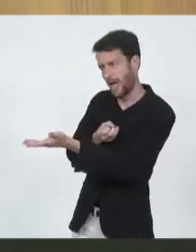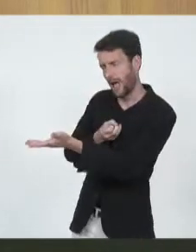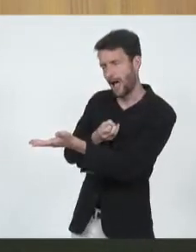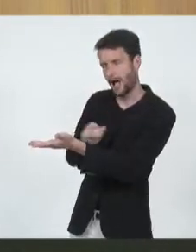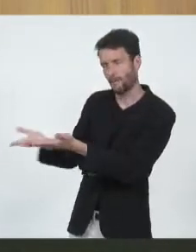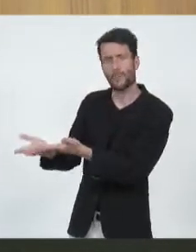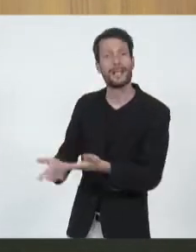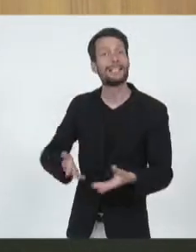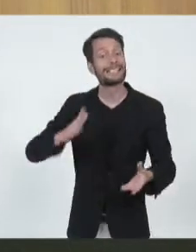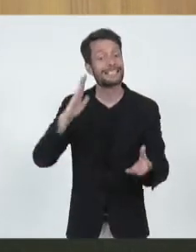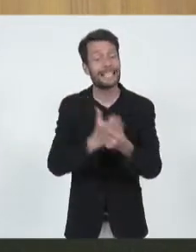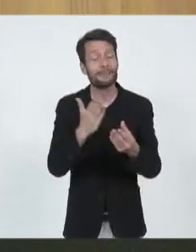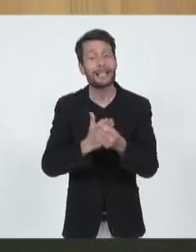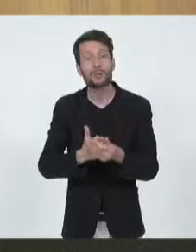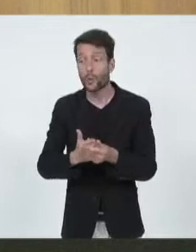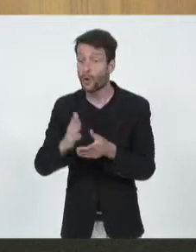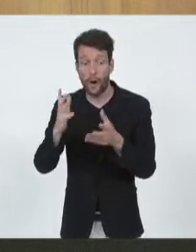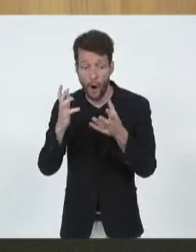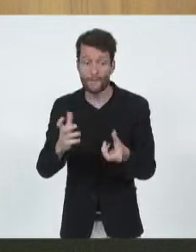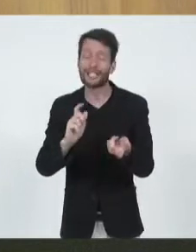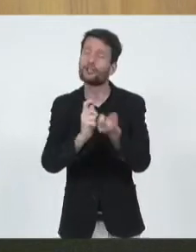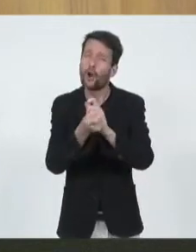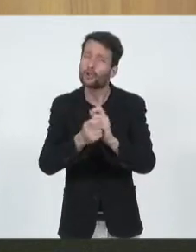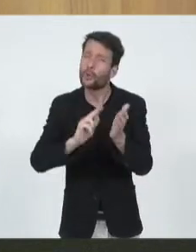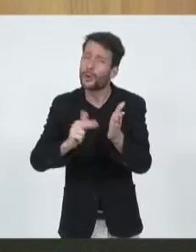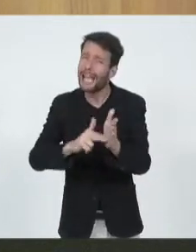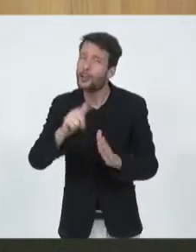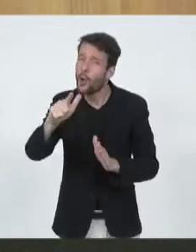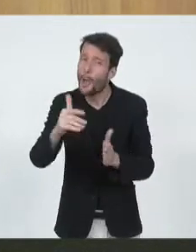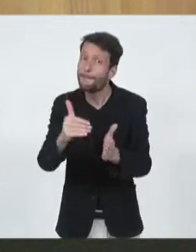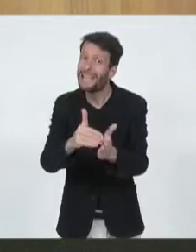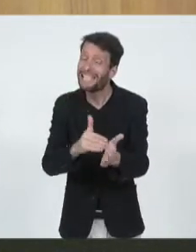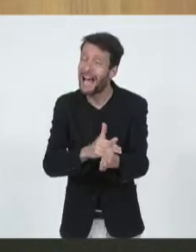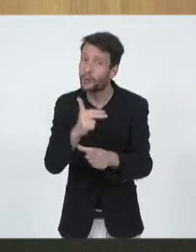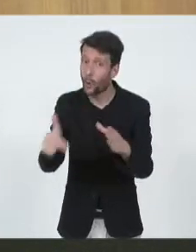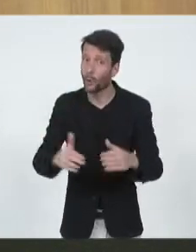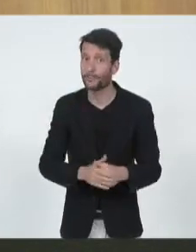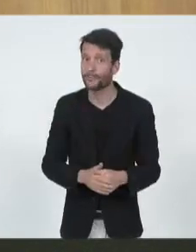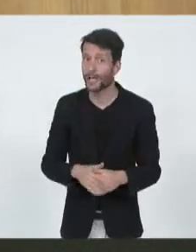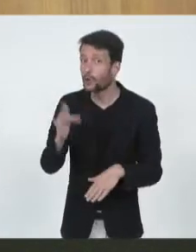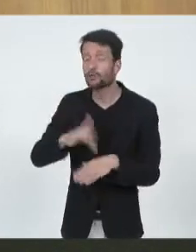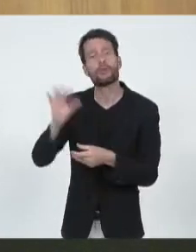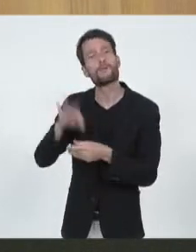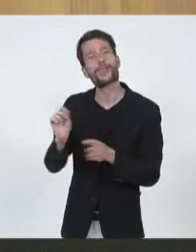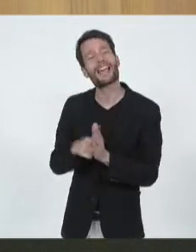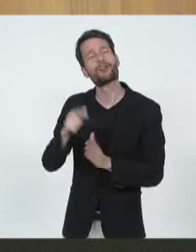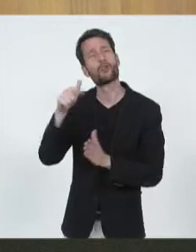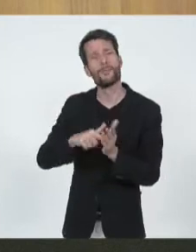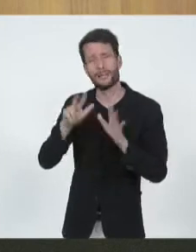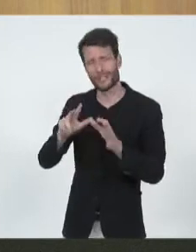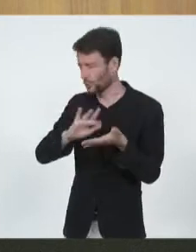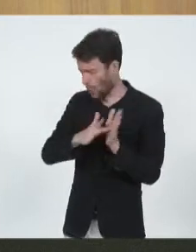qui modifie un contrat de 2 milliards, voté en 2008, où tout est cadré, verrouillé avec